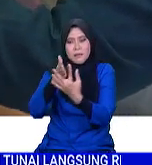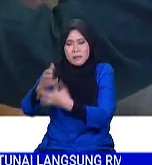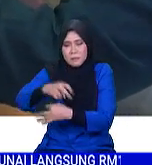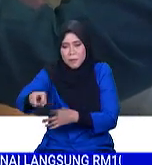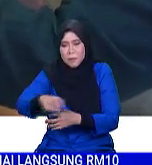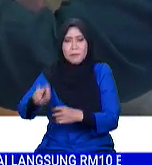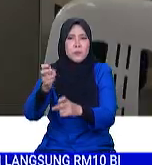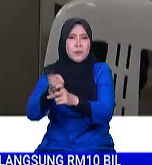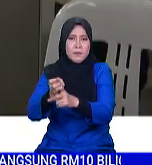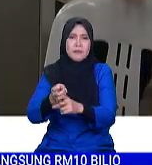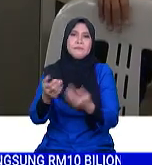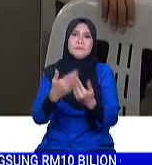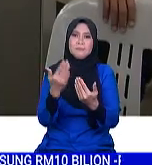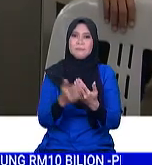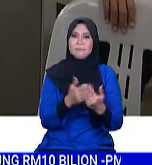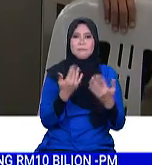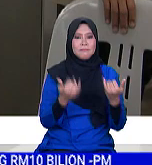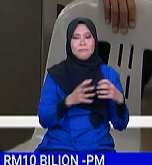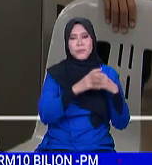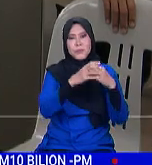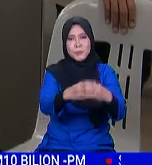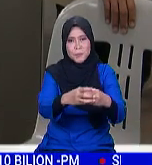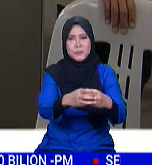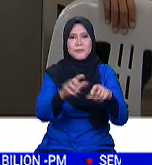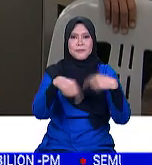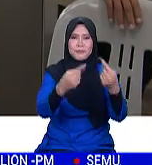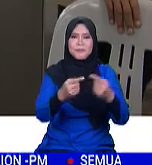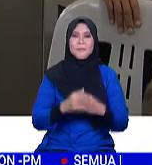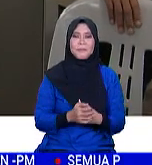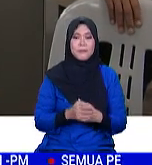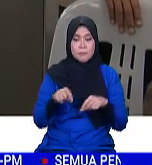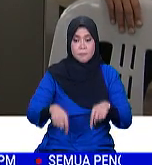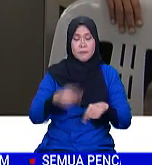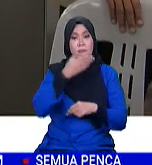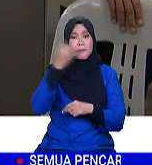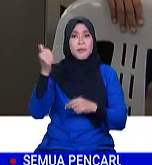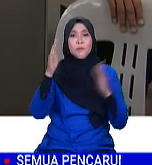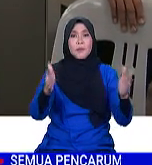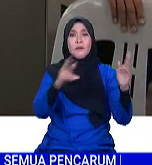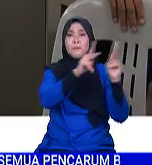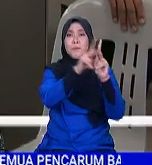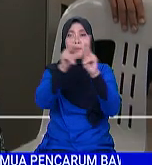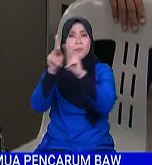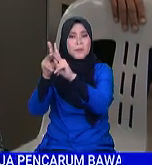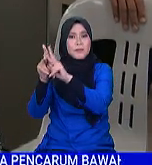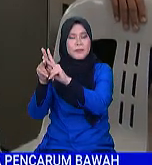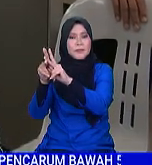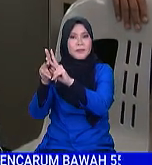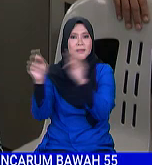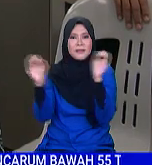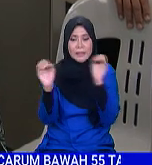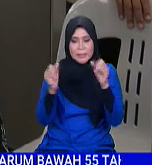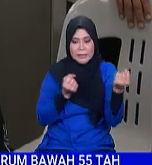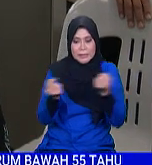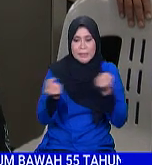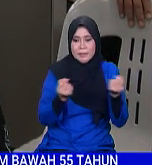pengangkutan. Ini amat yang terbaik lah sebab orang-orang kampung, maknanya orang kampung yang tak ada